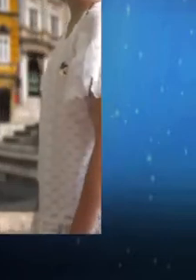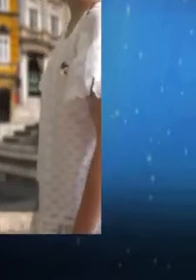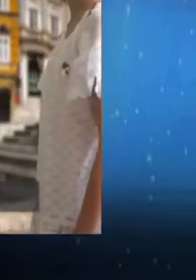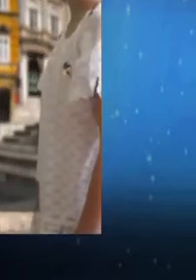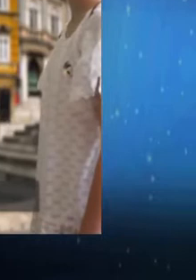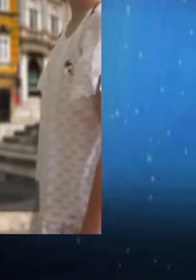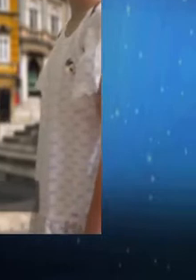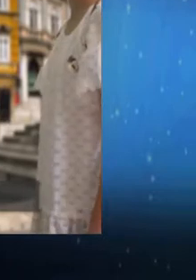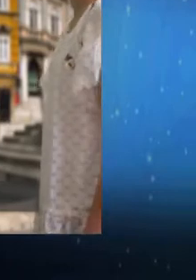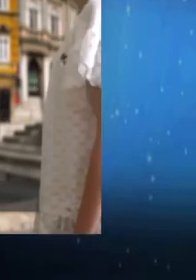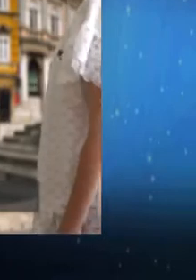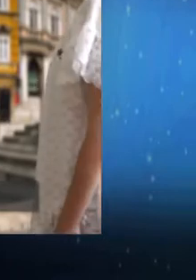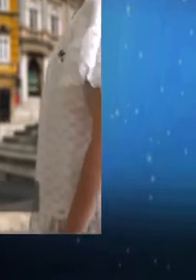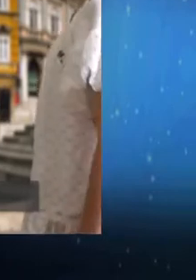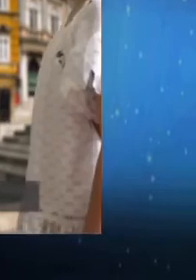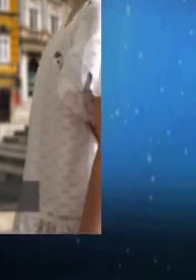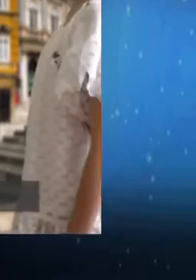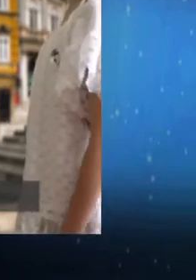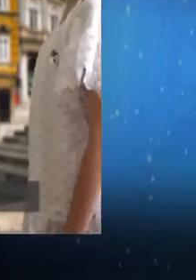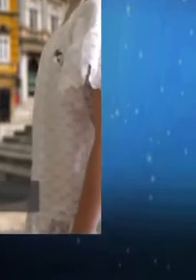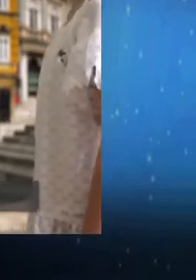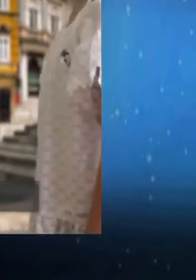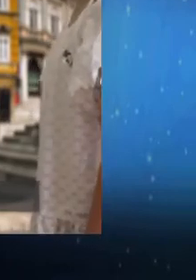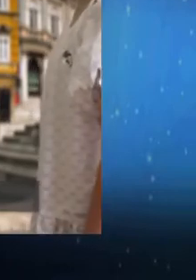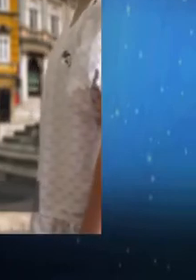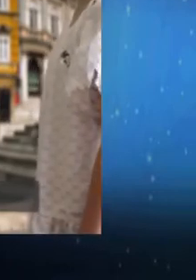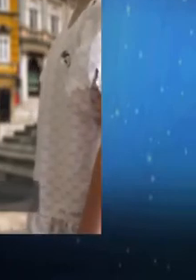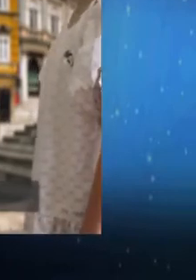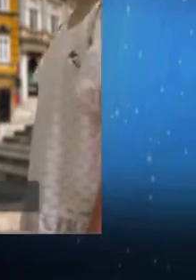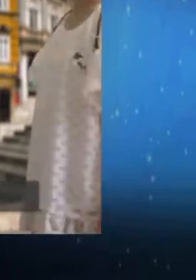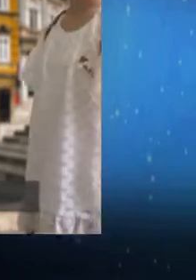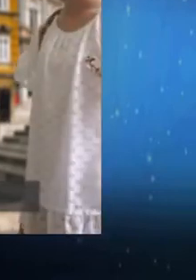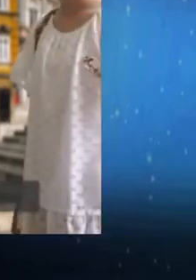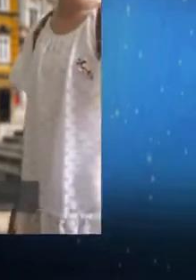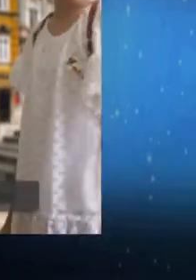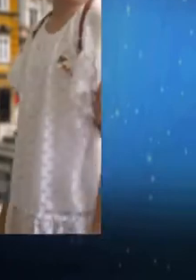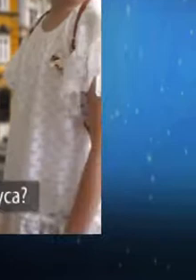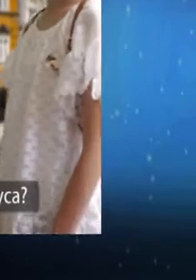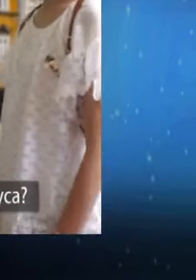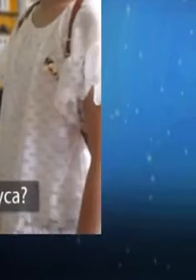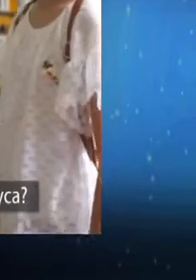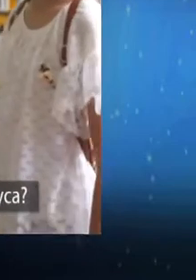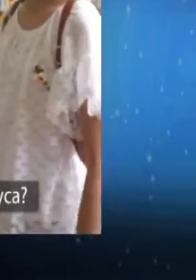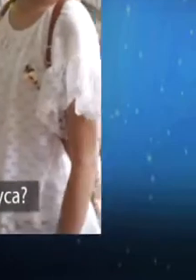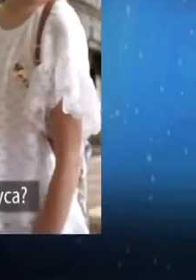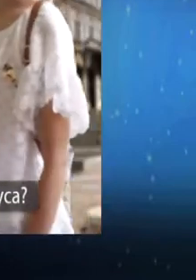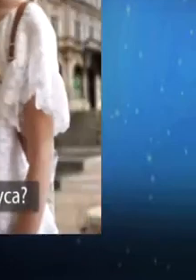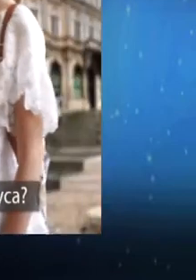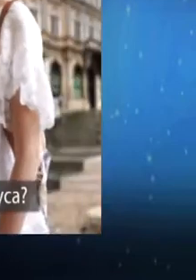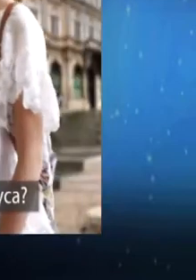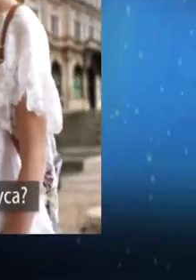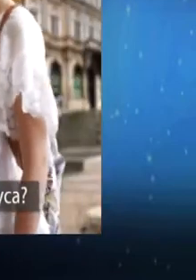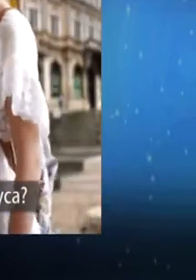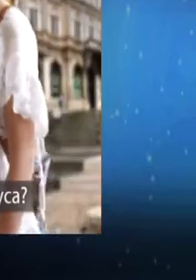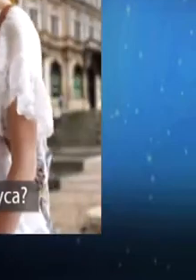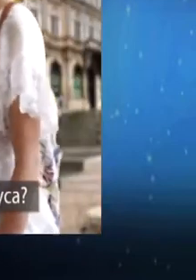c'è un caffè Ulisse. Ci mettiamo a sedere lì e beviamo qualcosa. Si chiama Ulisse? Ha lo stesso nome come il titolo del